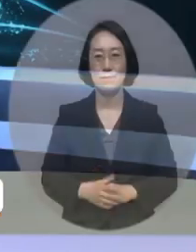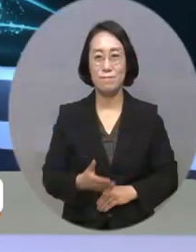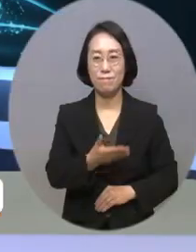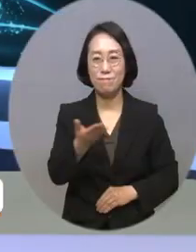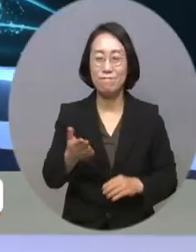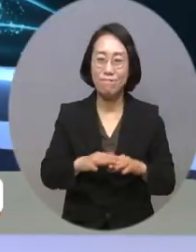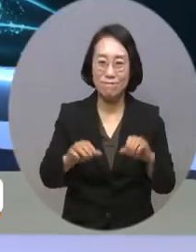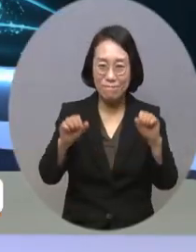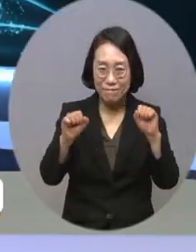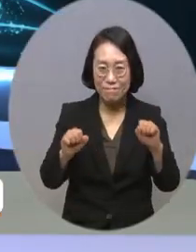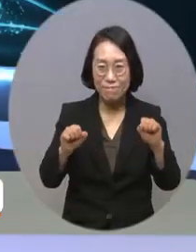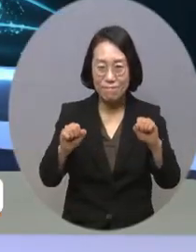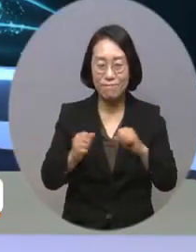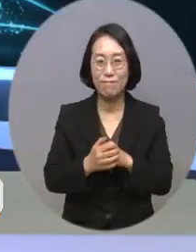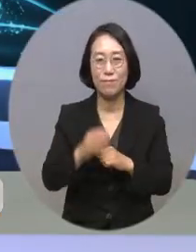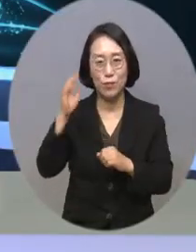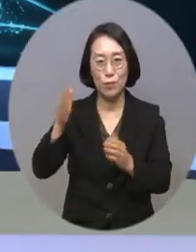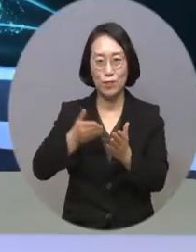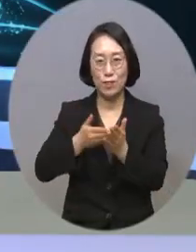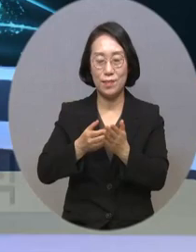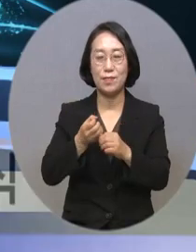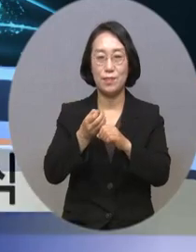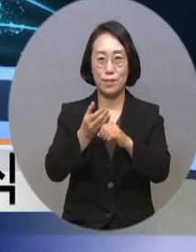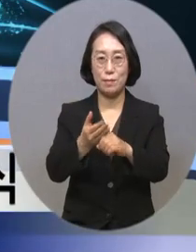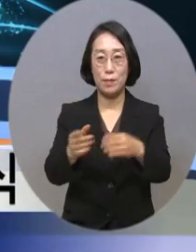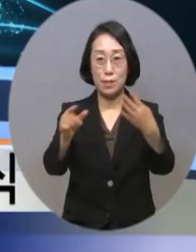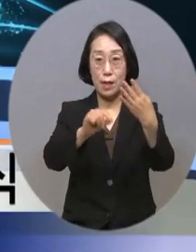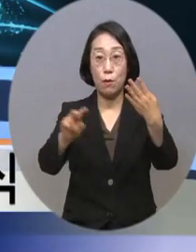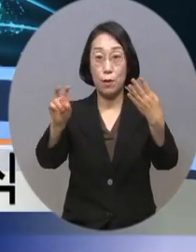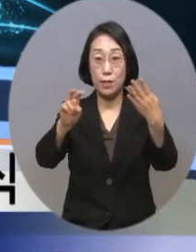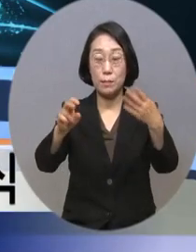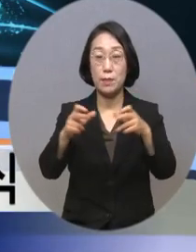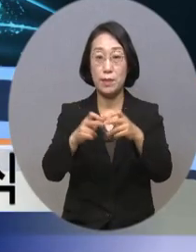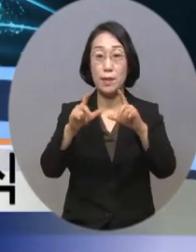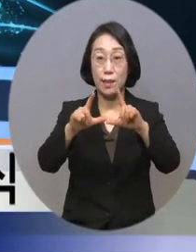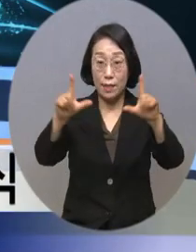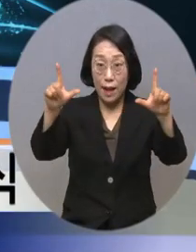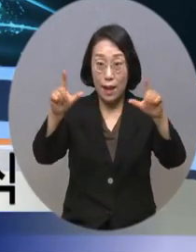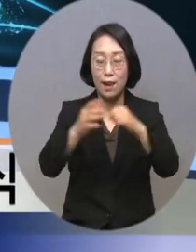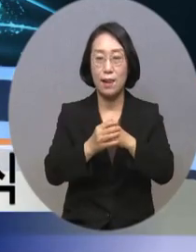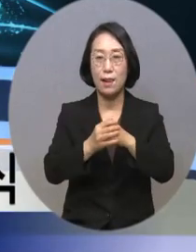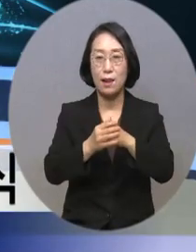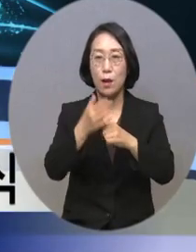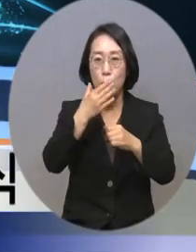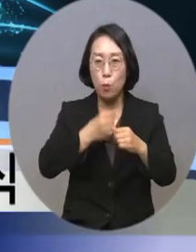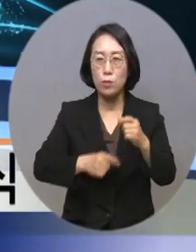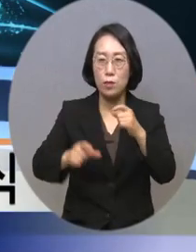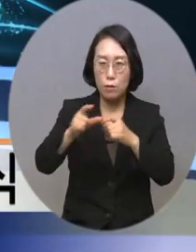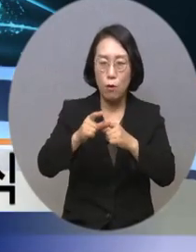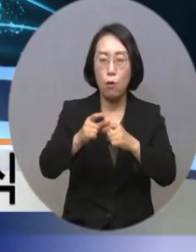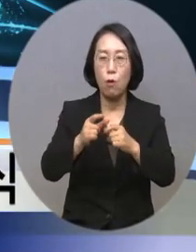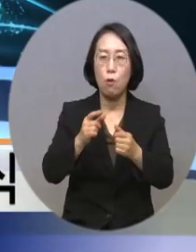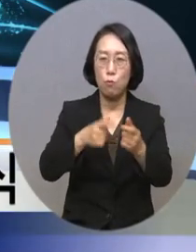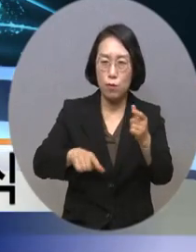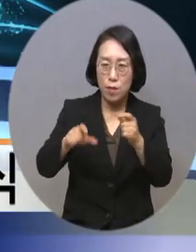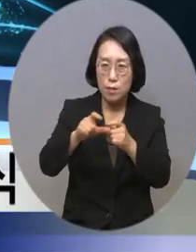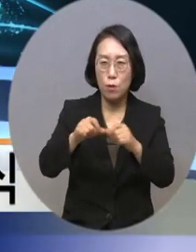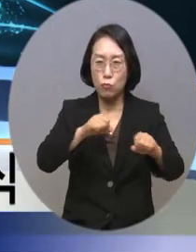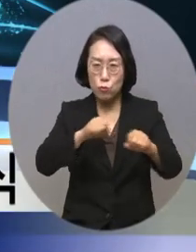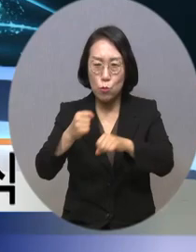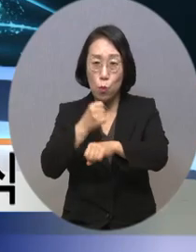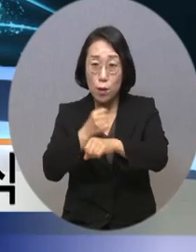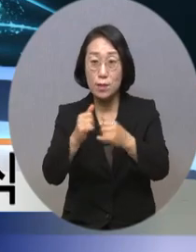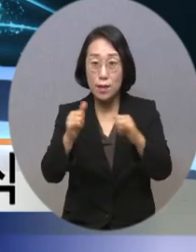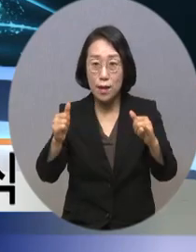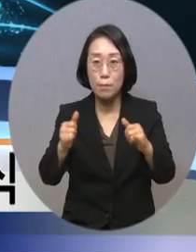시청자 여러분 안녕하십니까? 복지TV 뉴스입니다. 4월 20일 장애인의 날을 맞아 복지 증진을 위해 앞장선 이들에 대한